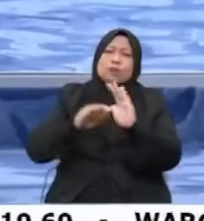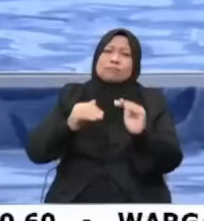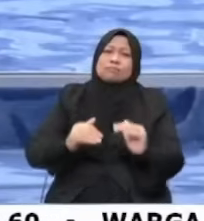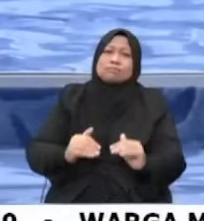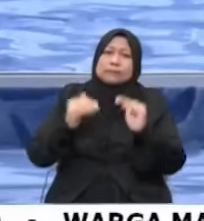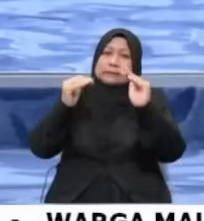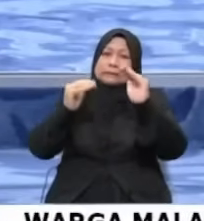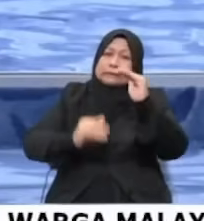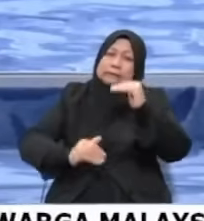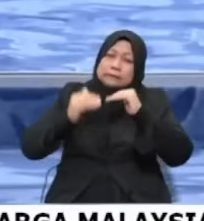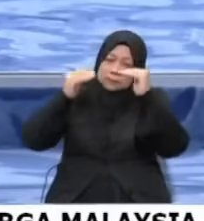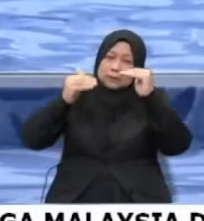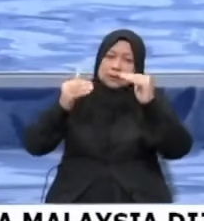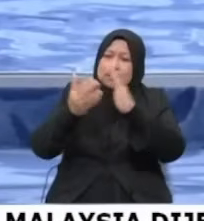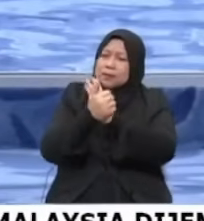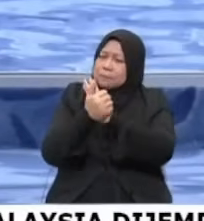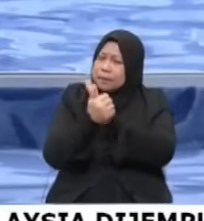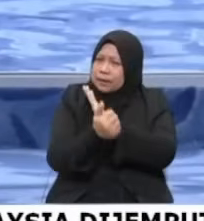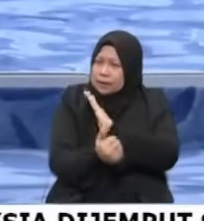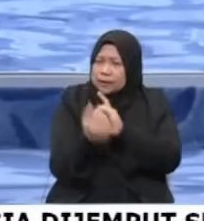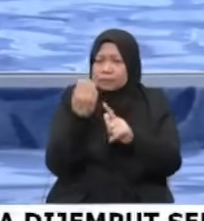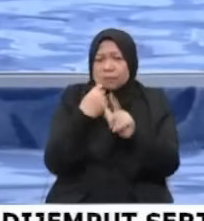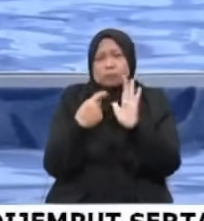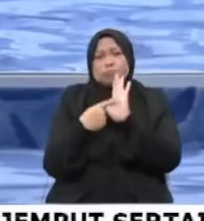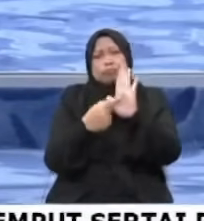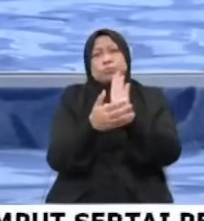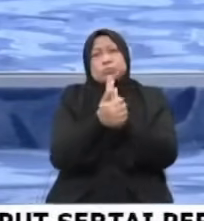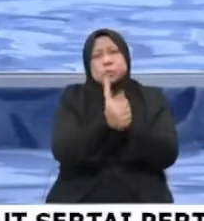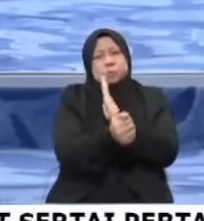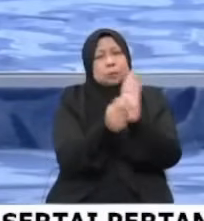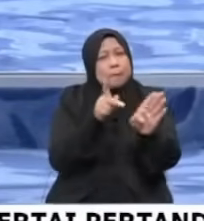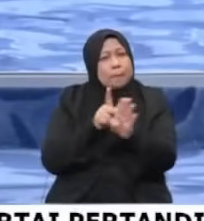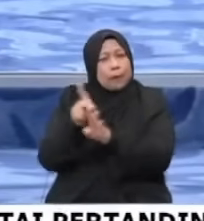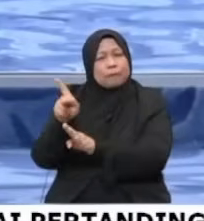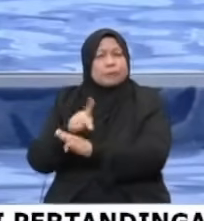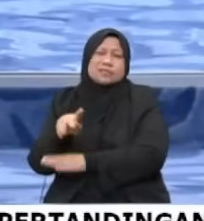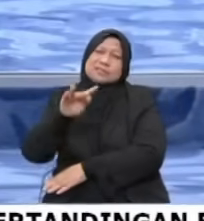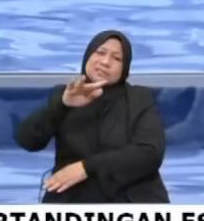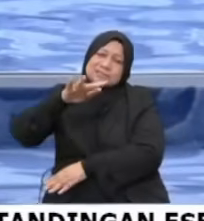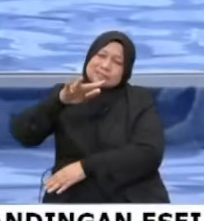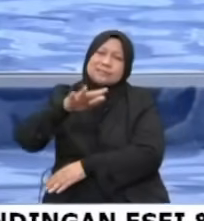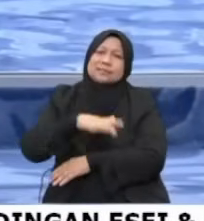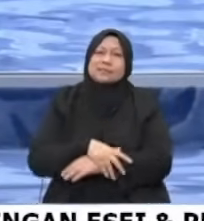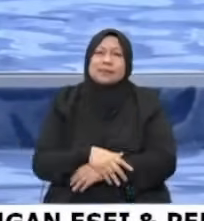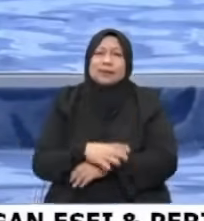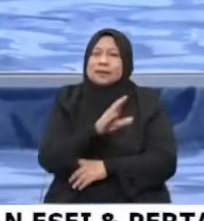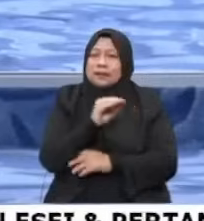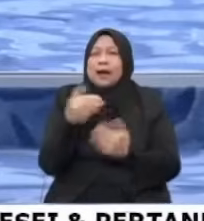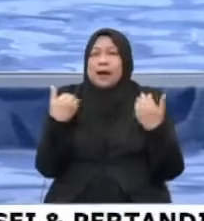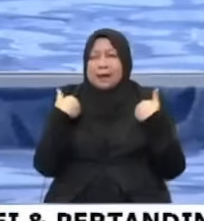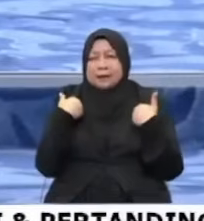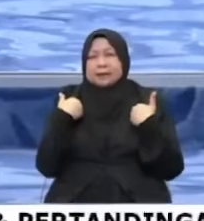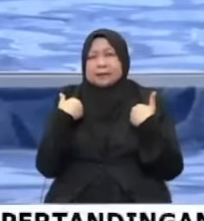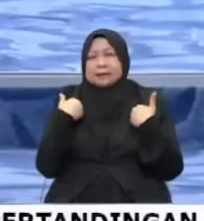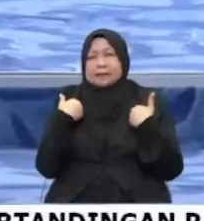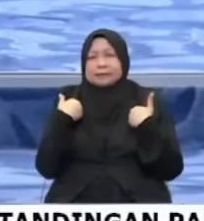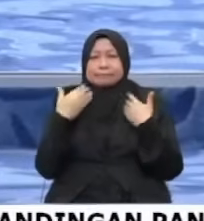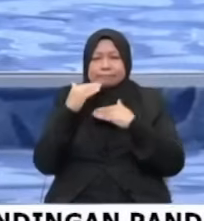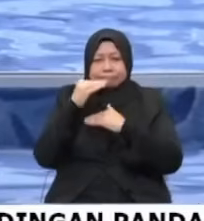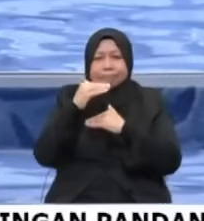yang tertinggi kemahiran atau keterampilan peringkat tertinggi jadi ada gap tentang nich yang